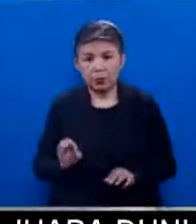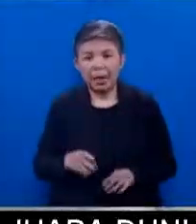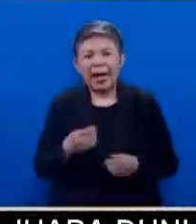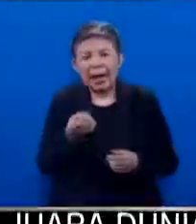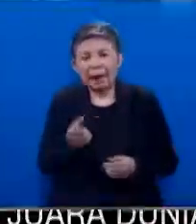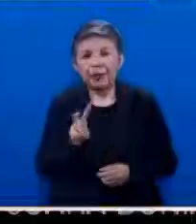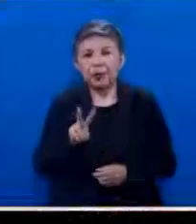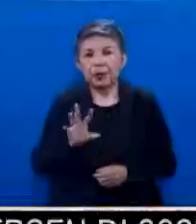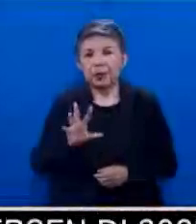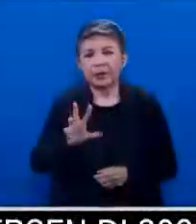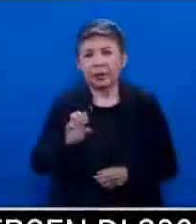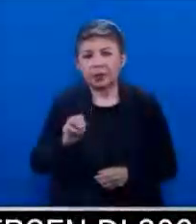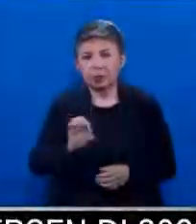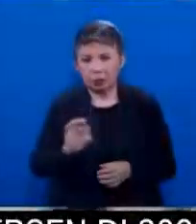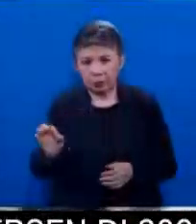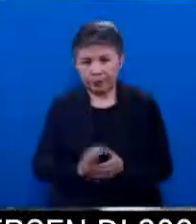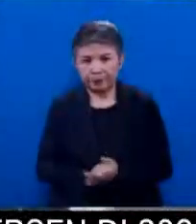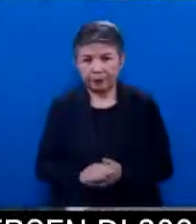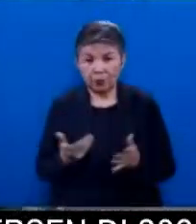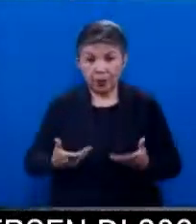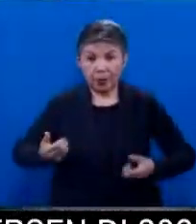260.963 unit. Diikuti angkutan barang